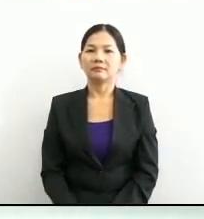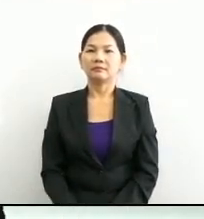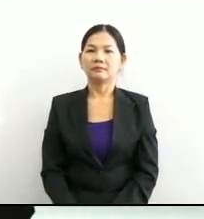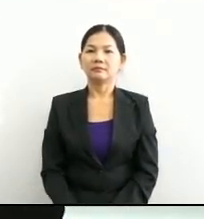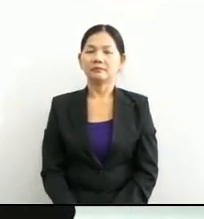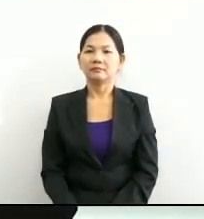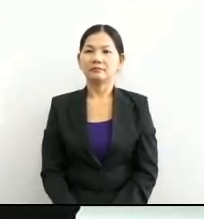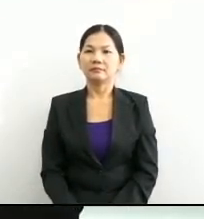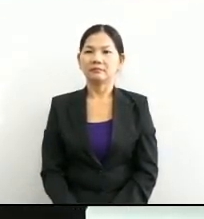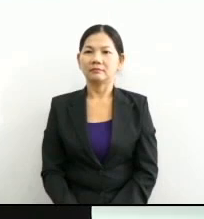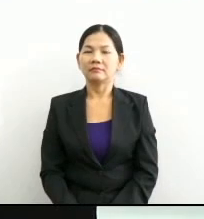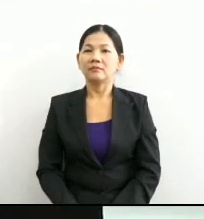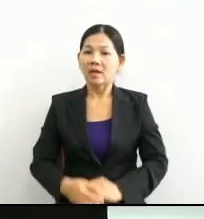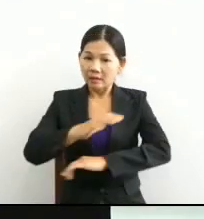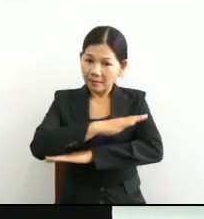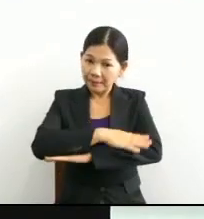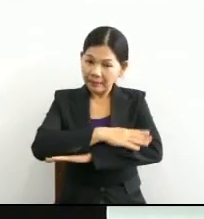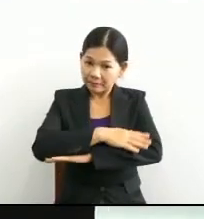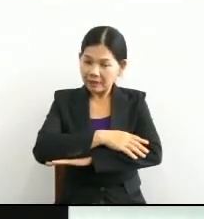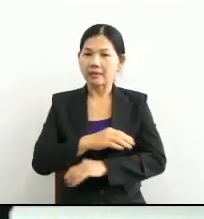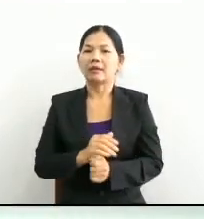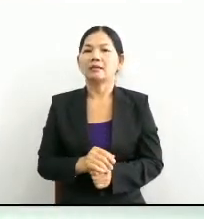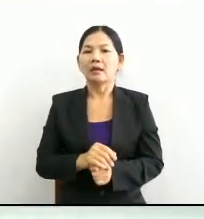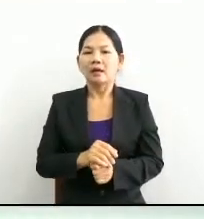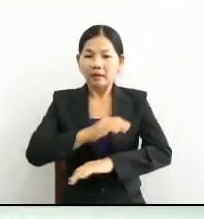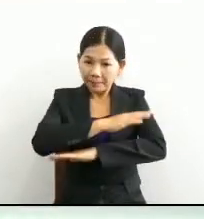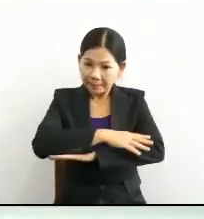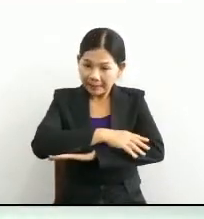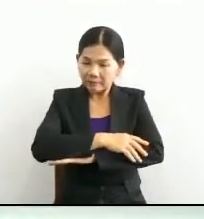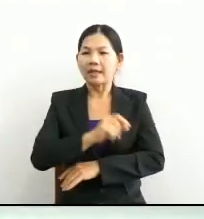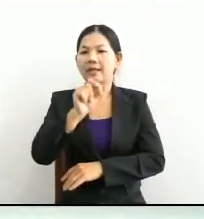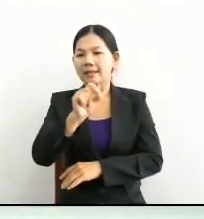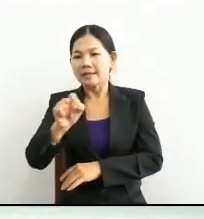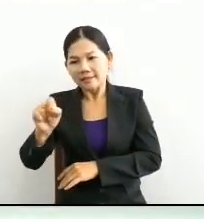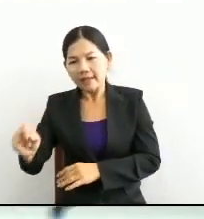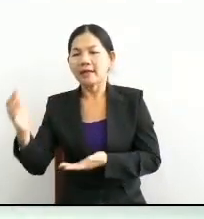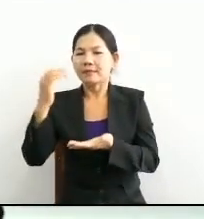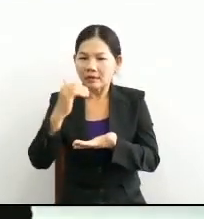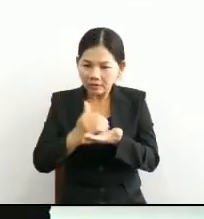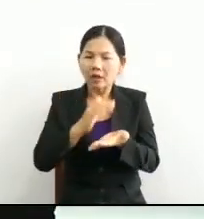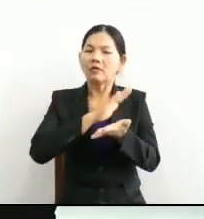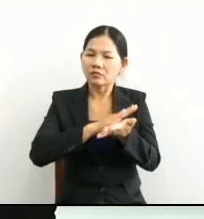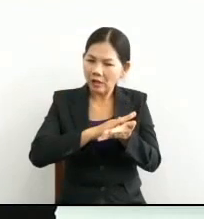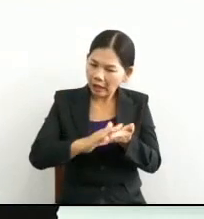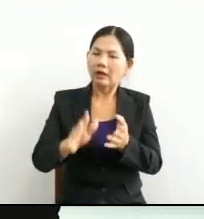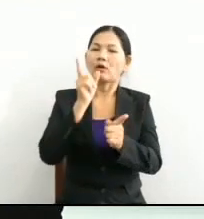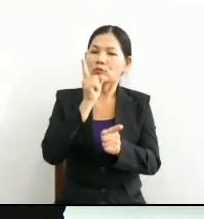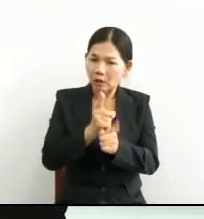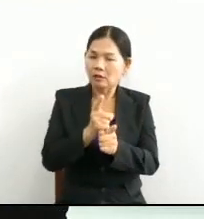cầm lệch nha con về để con tùm nế con chi diêm xa là bò xa xê chỉ thấp mây phải bán xa át bằng cầm trừ hay cũng oi